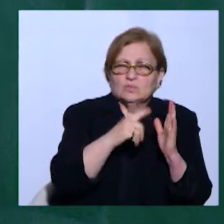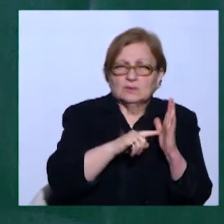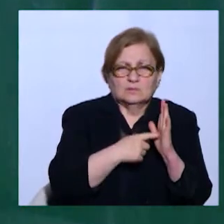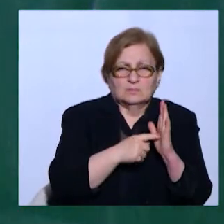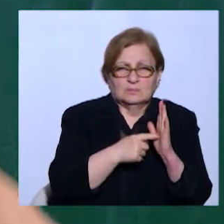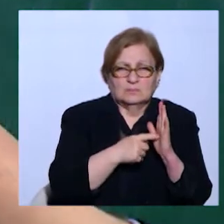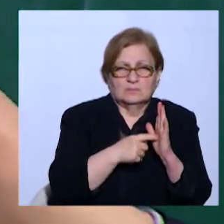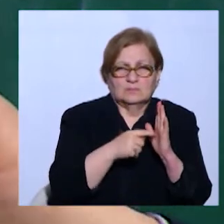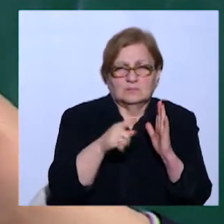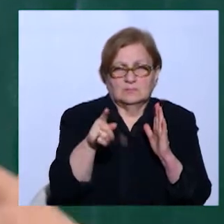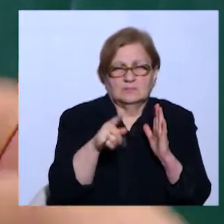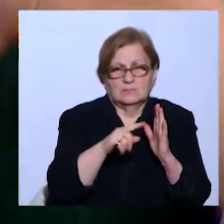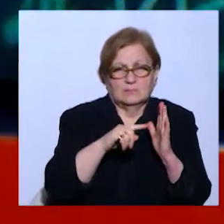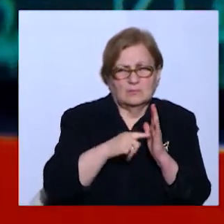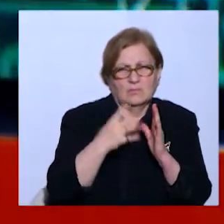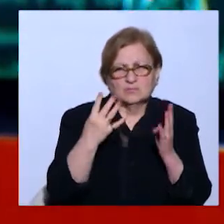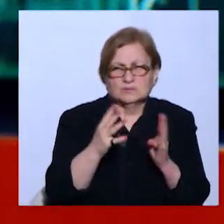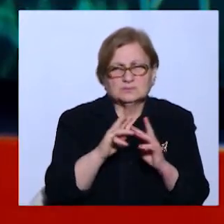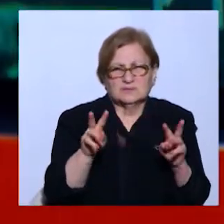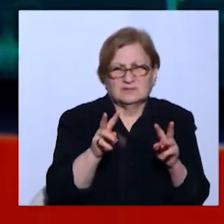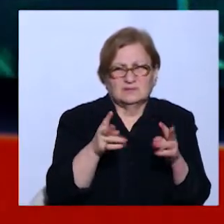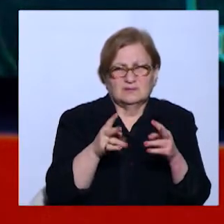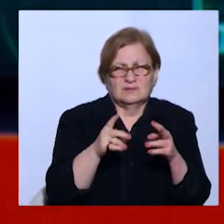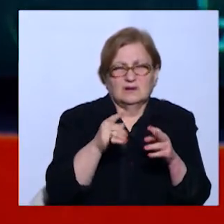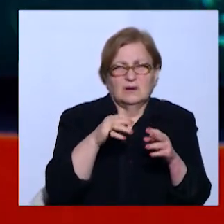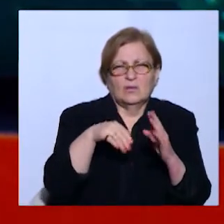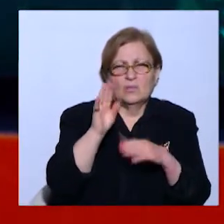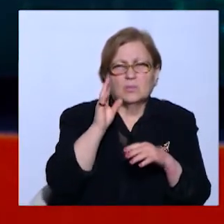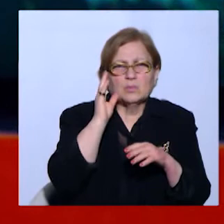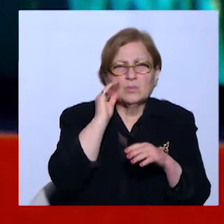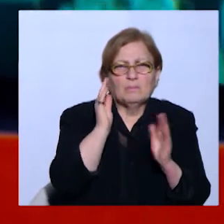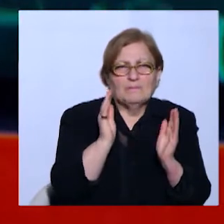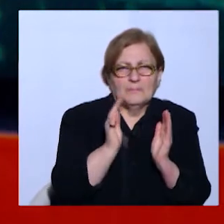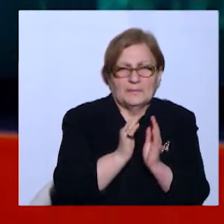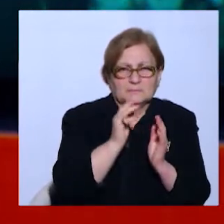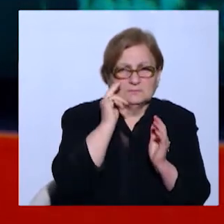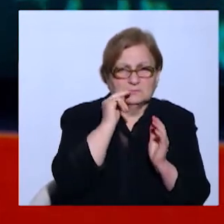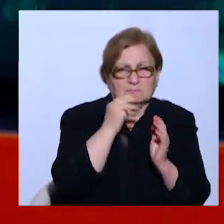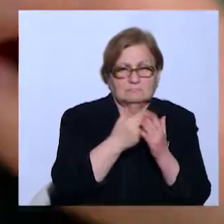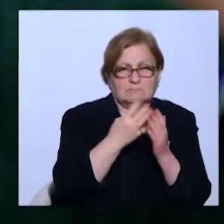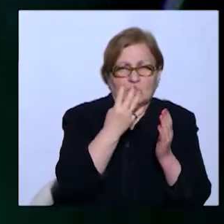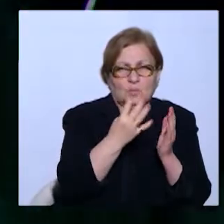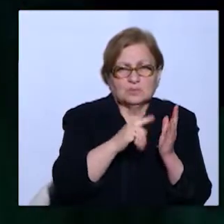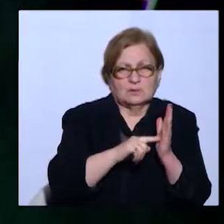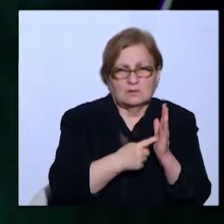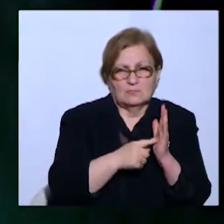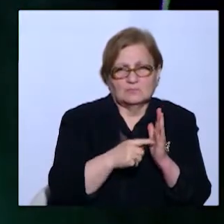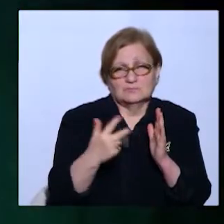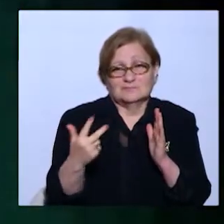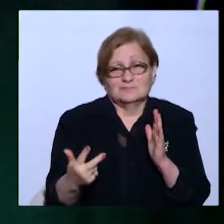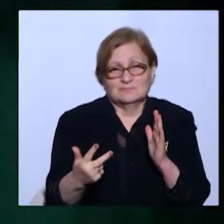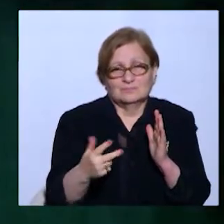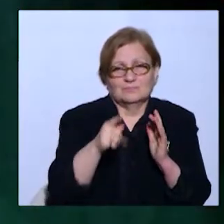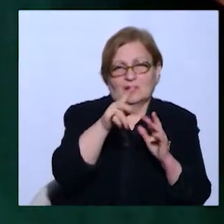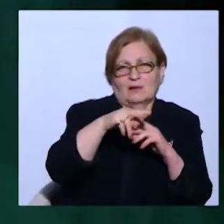6-ი ამის მნიშვნელი და ამის მნიშვნელი 4-ზე. პატარა რიცხვები, აქ გამემრავლებინა 4 გამემრავლებინა 3-ზე, მაშინ აქაც უნდა